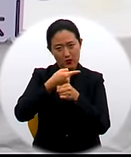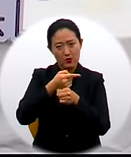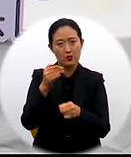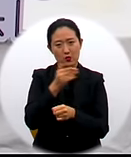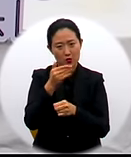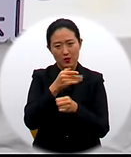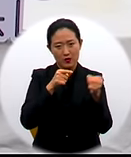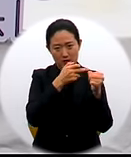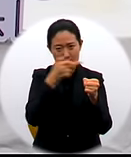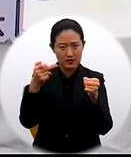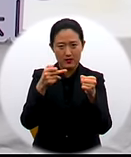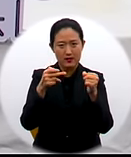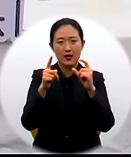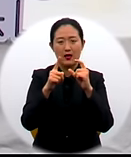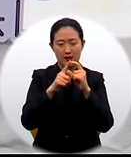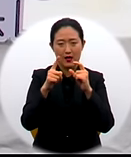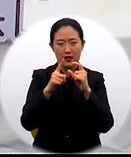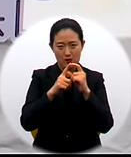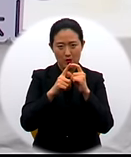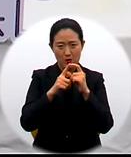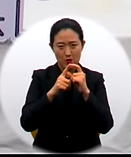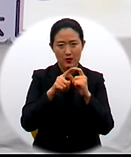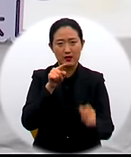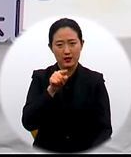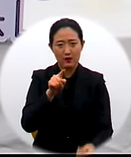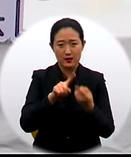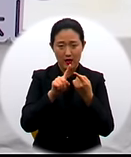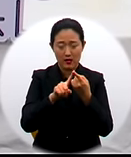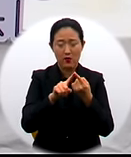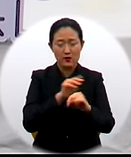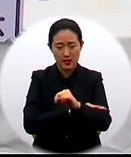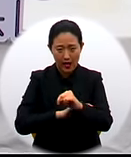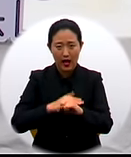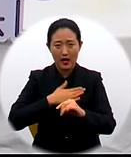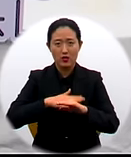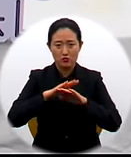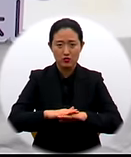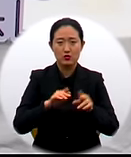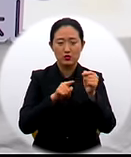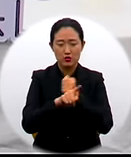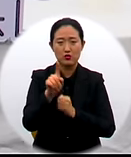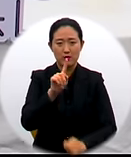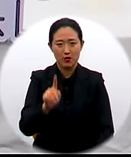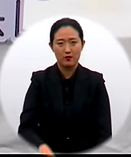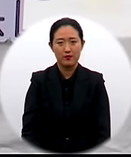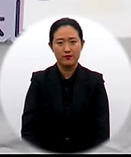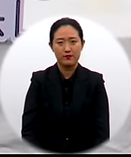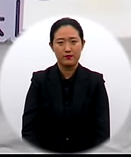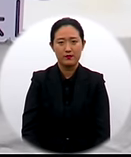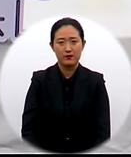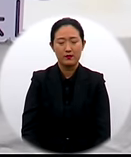흐름을 의미하는 용어라고 할 수 있습니다. 메가 트렌드를 반드시 이해하고 알아야 되는 이유 중에 하나는 뭐냐면 우선 이